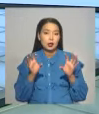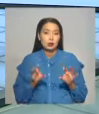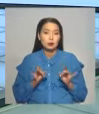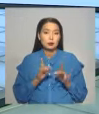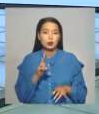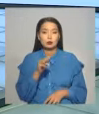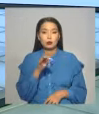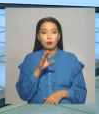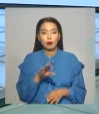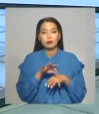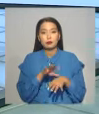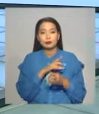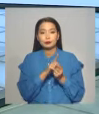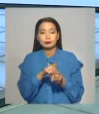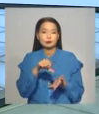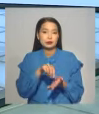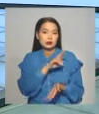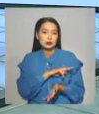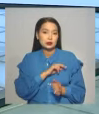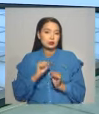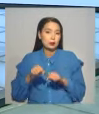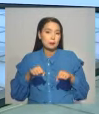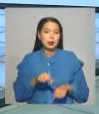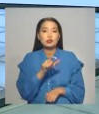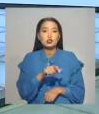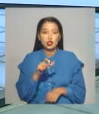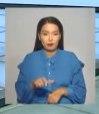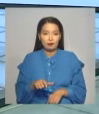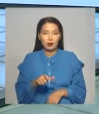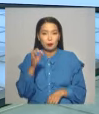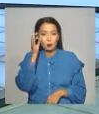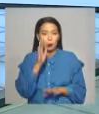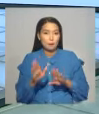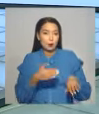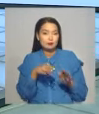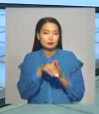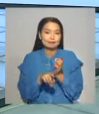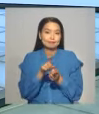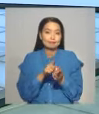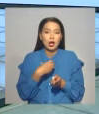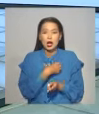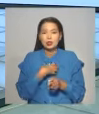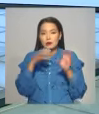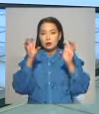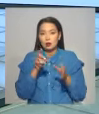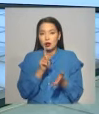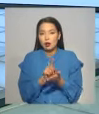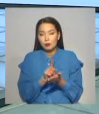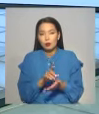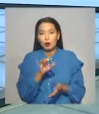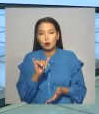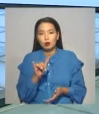встречу с представителями системы защиты прав человека. Напомню, после внесенных изменений в основной закон обязанности у омбудсменов и